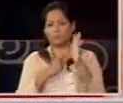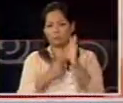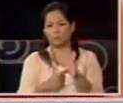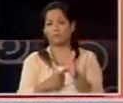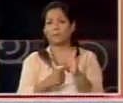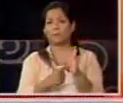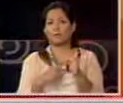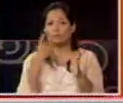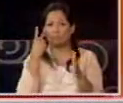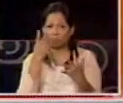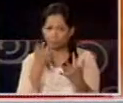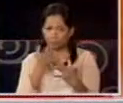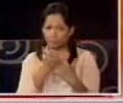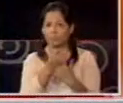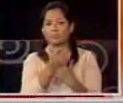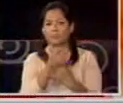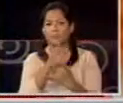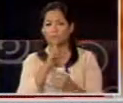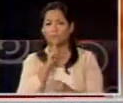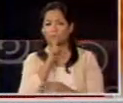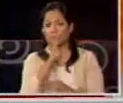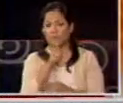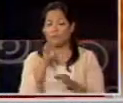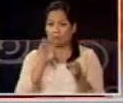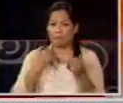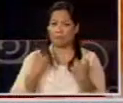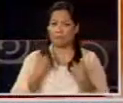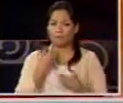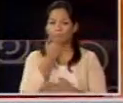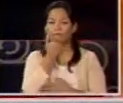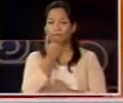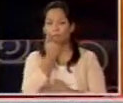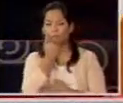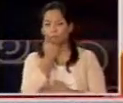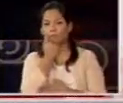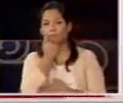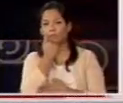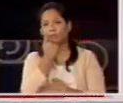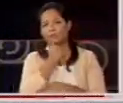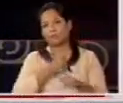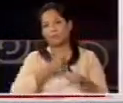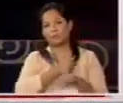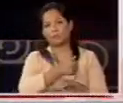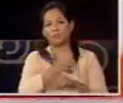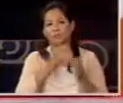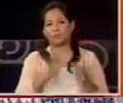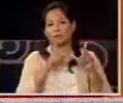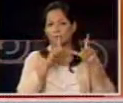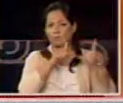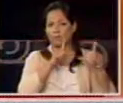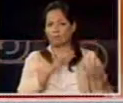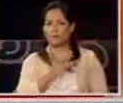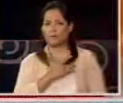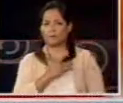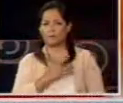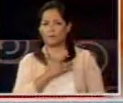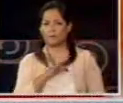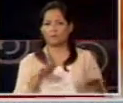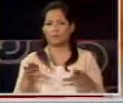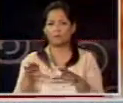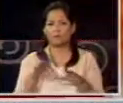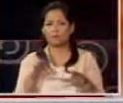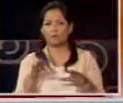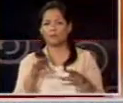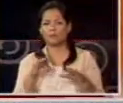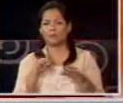ho talagang kamalian, sabihin na ho natin na yung mga akusado dito, naramdaman nila na may gumagalaw laban sa kanilang